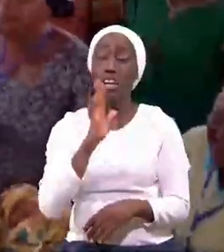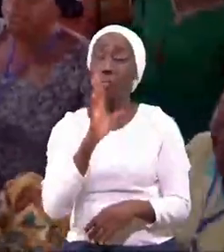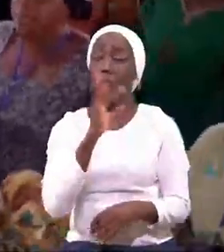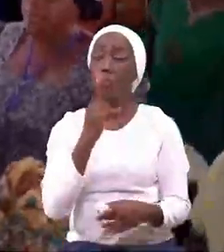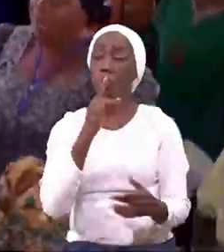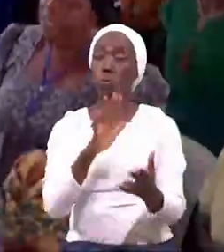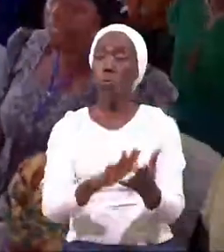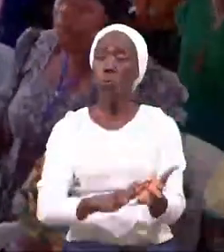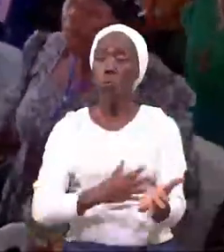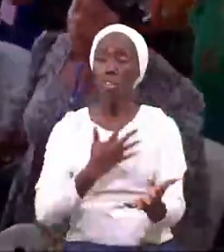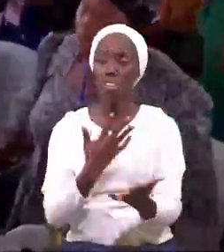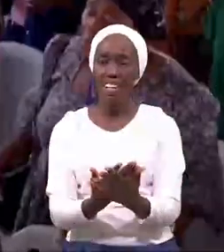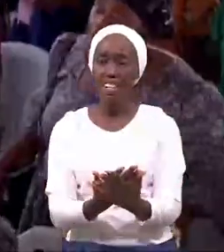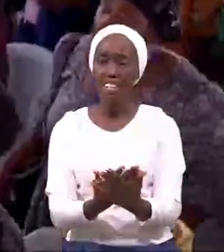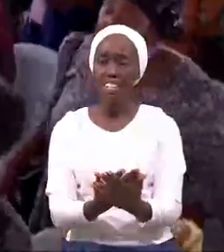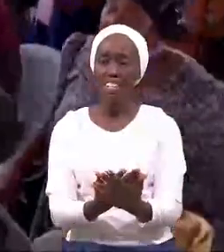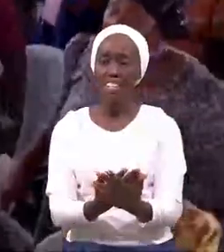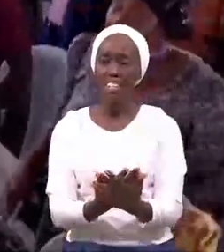Et vous serez mes témoins.